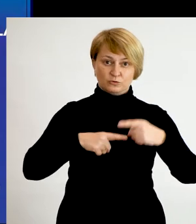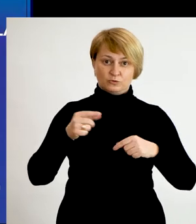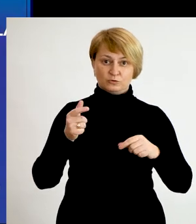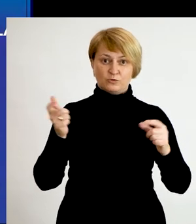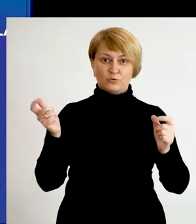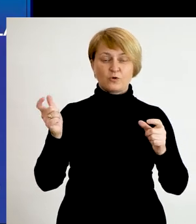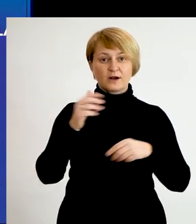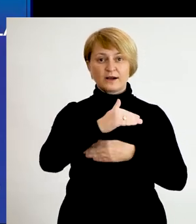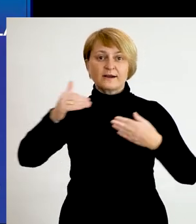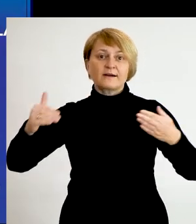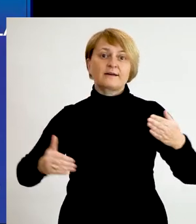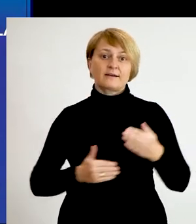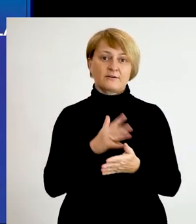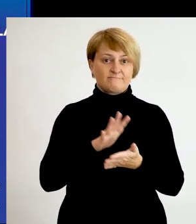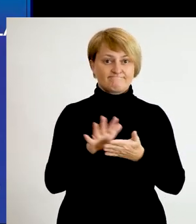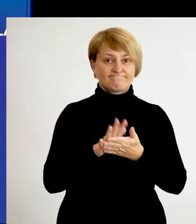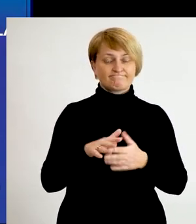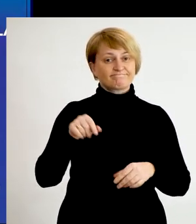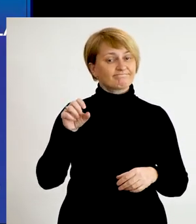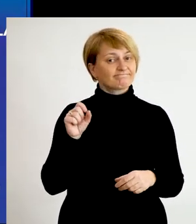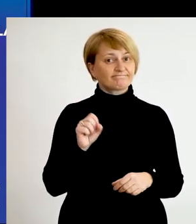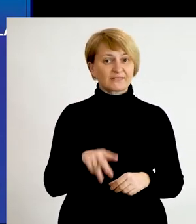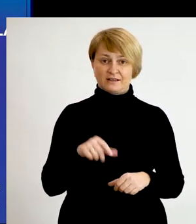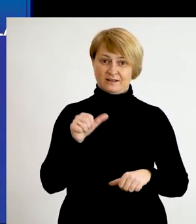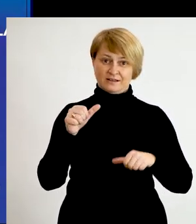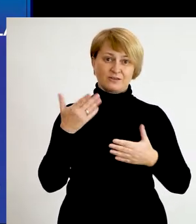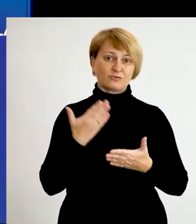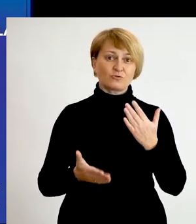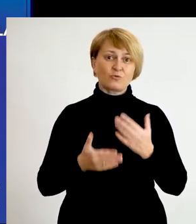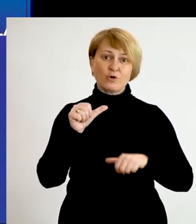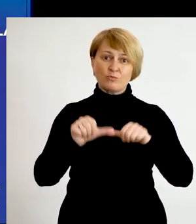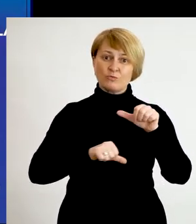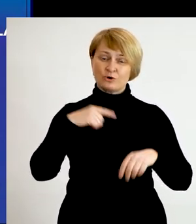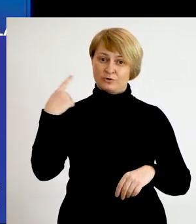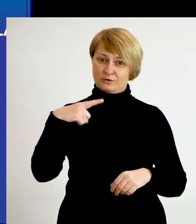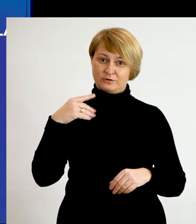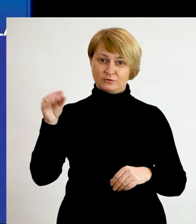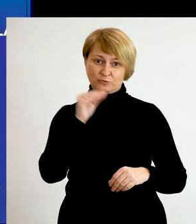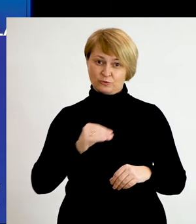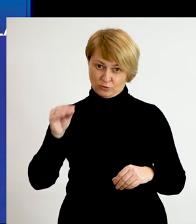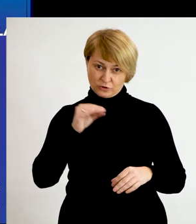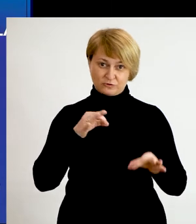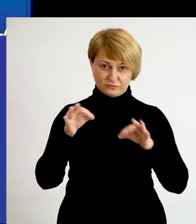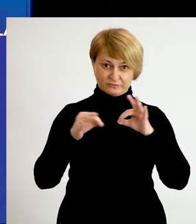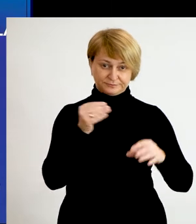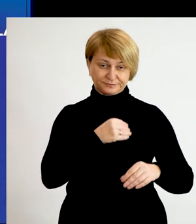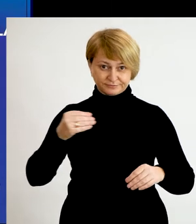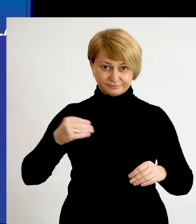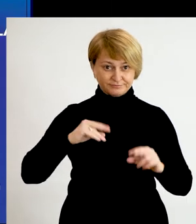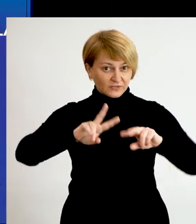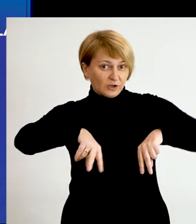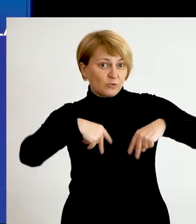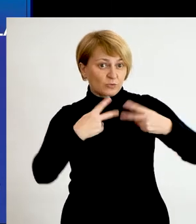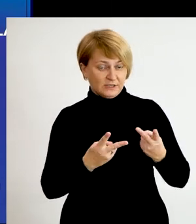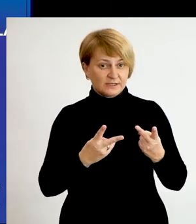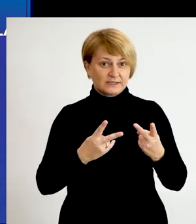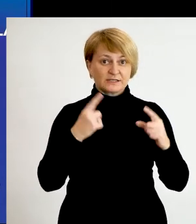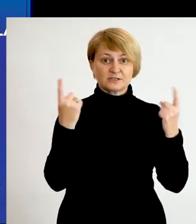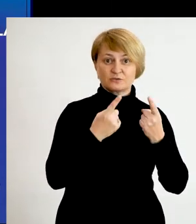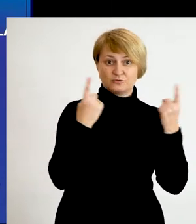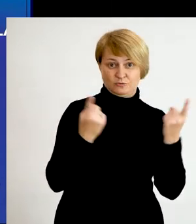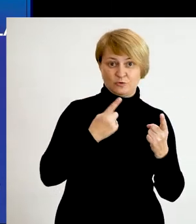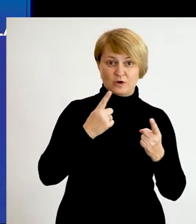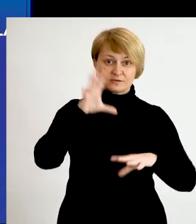brutto. Tak złego roku, jednym słowem, jeszcze w historii Polski nie było i to nie było. To przekłada się na sytuację